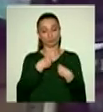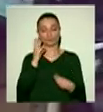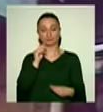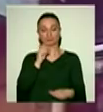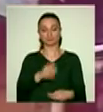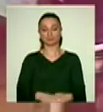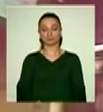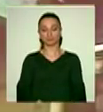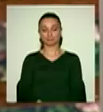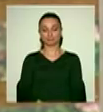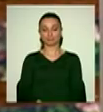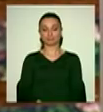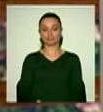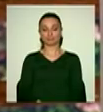დაგვიბრუნებ?